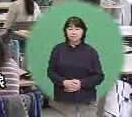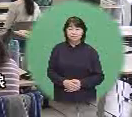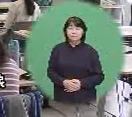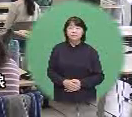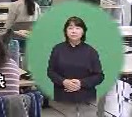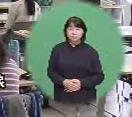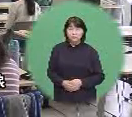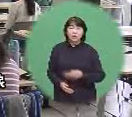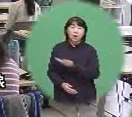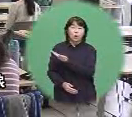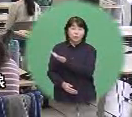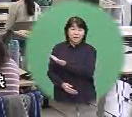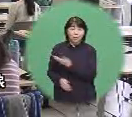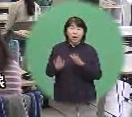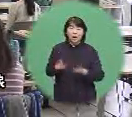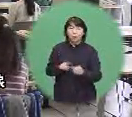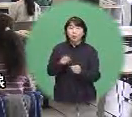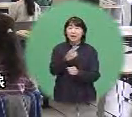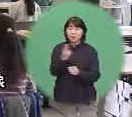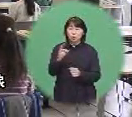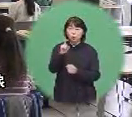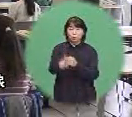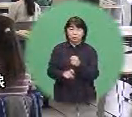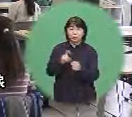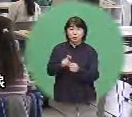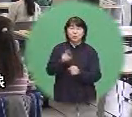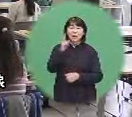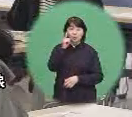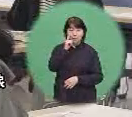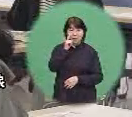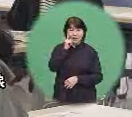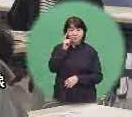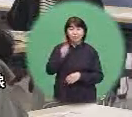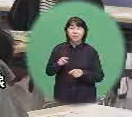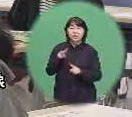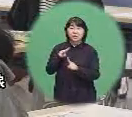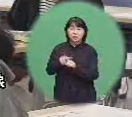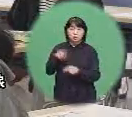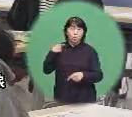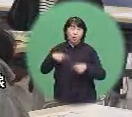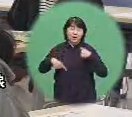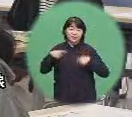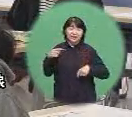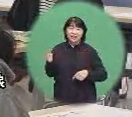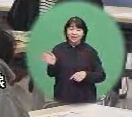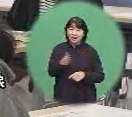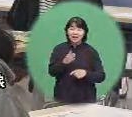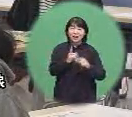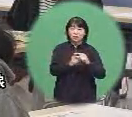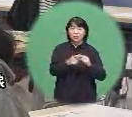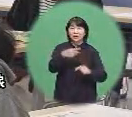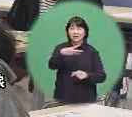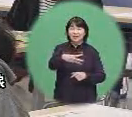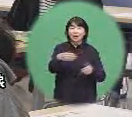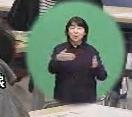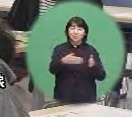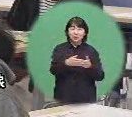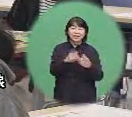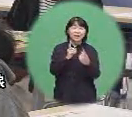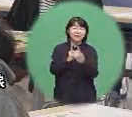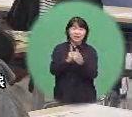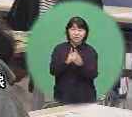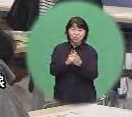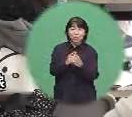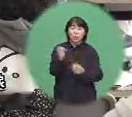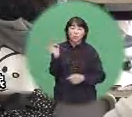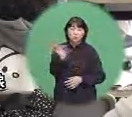今年度で10年目を迎える寺子屋郡山は、小学生から中学3年生までが対象で無料